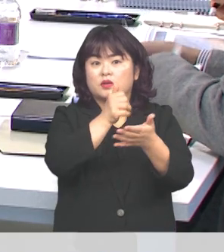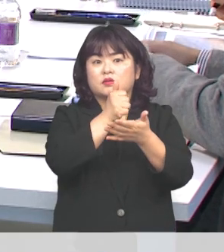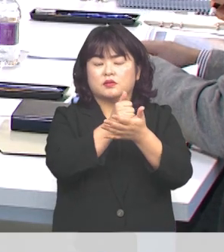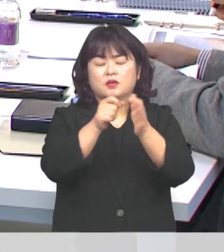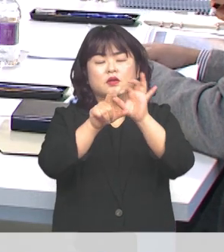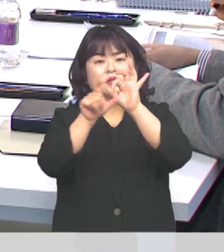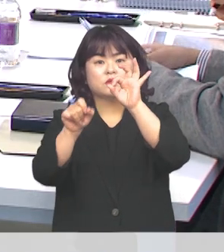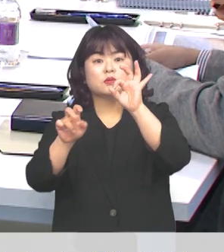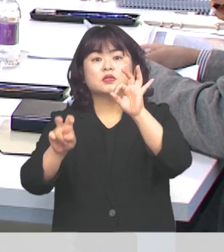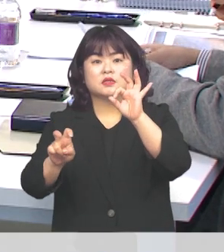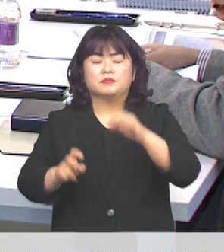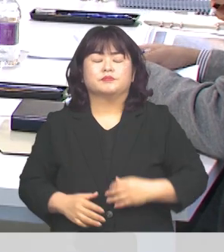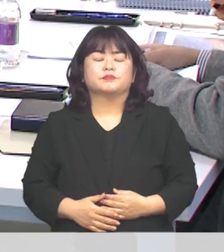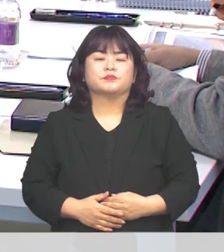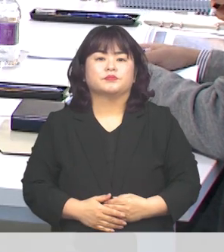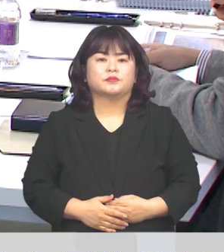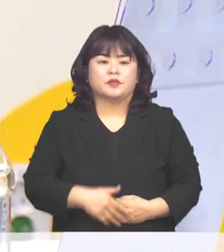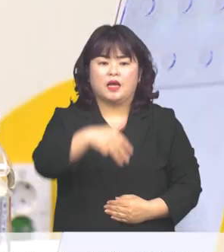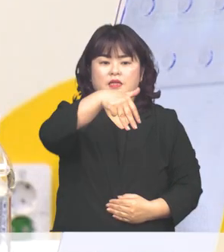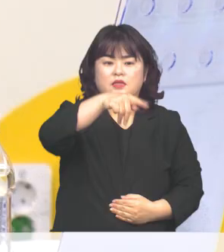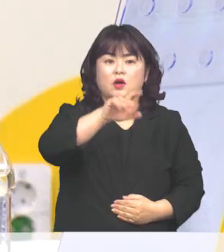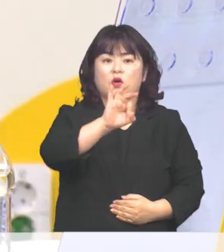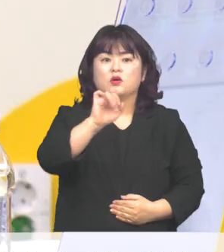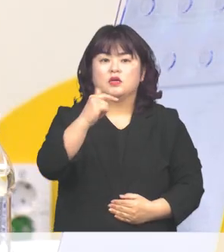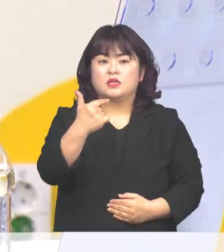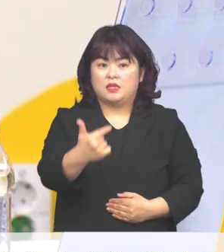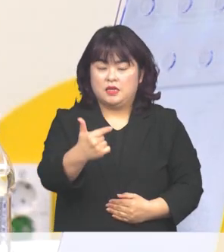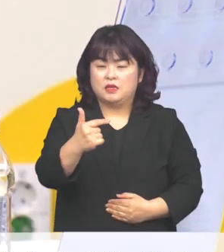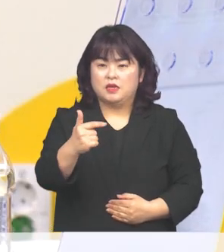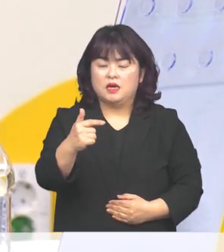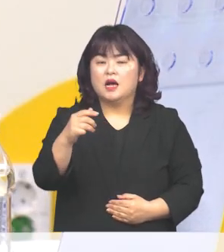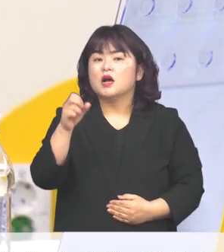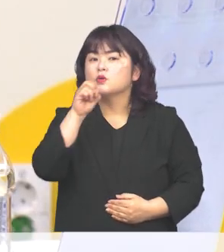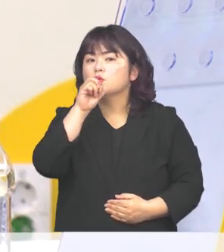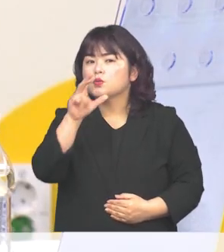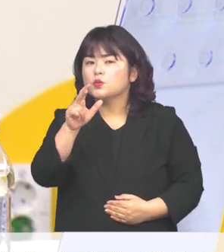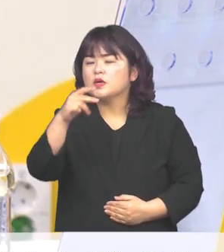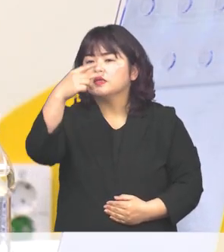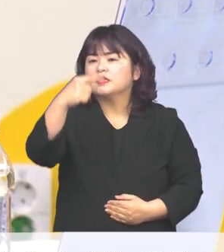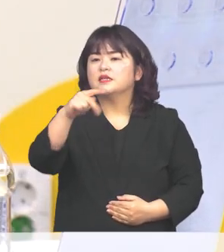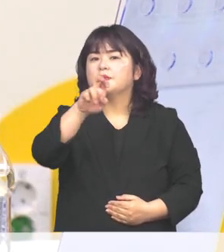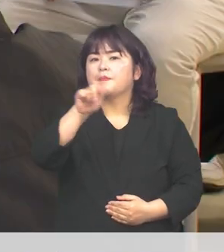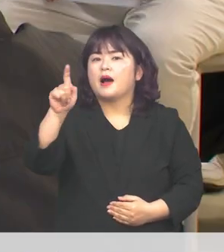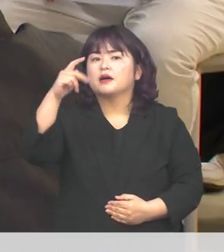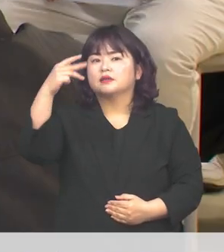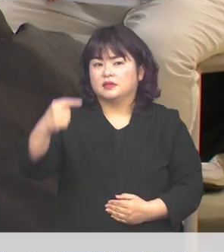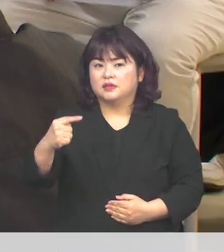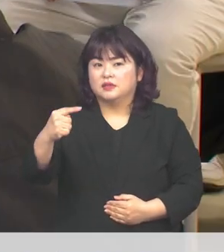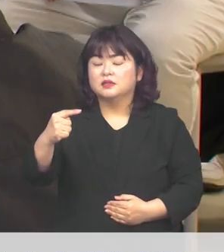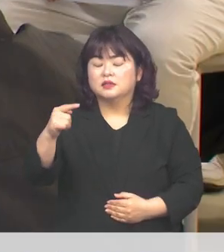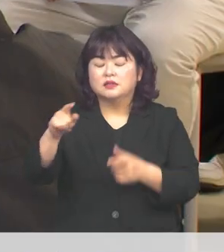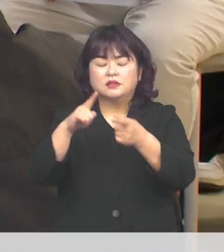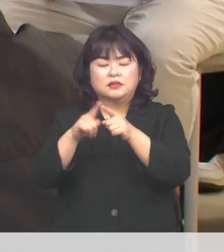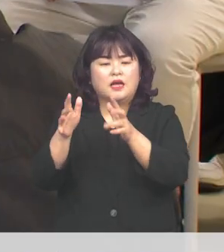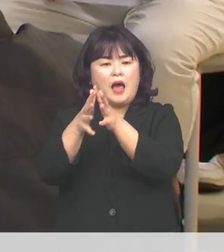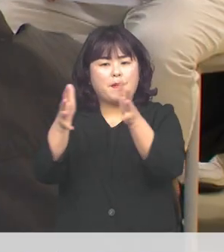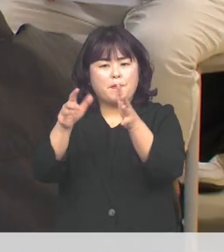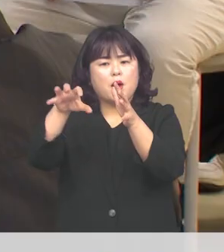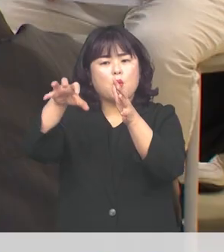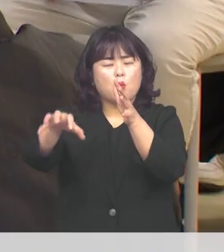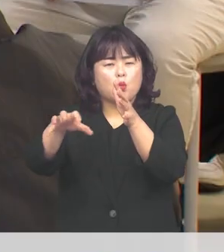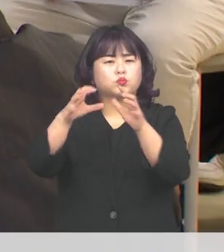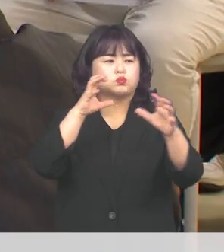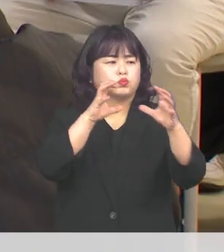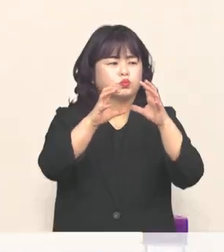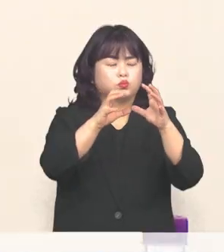이상일 용인특례시장은 지난 20일 처인구 김양 장동 용인 드마크대 시장에서 공용주택 민생 현장